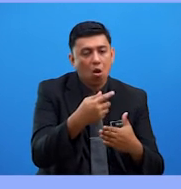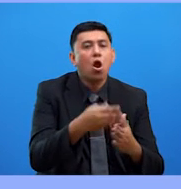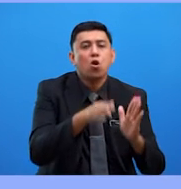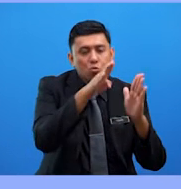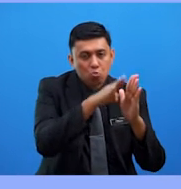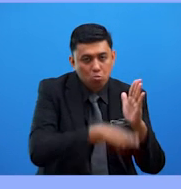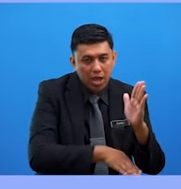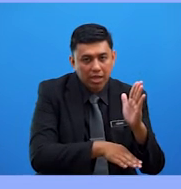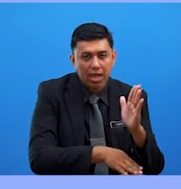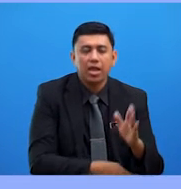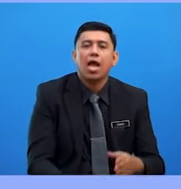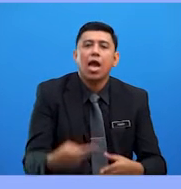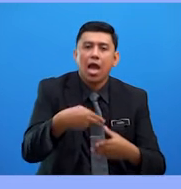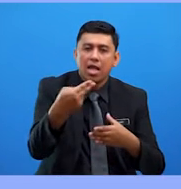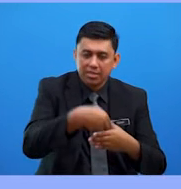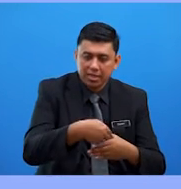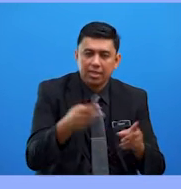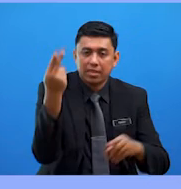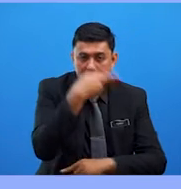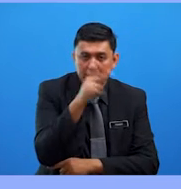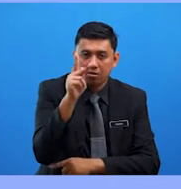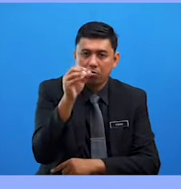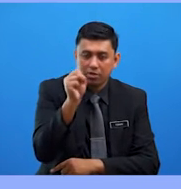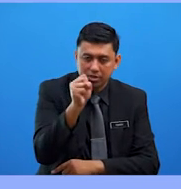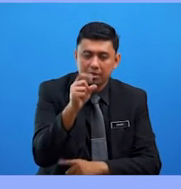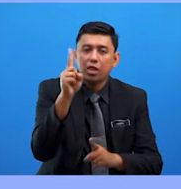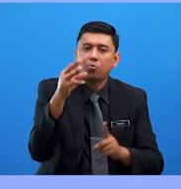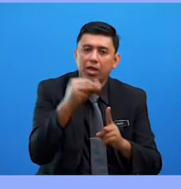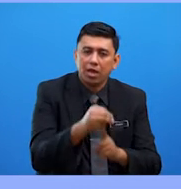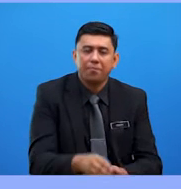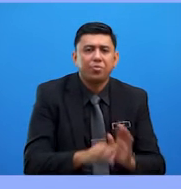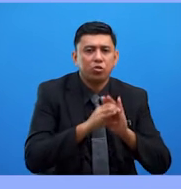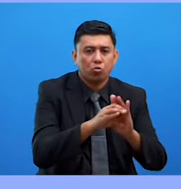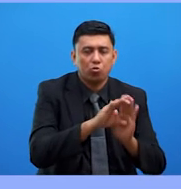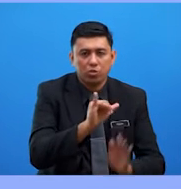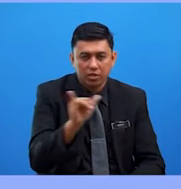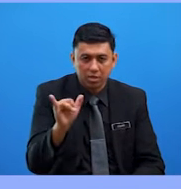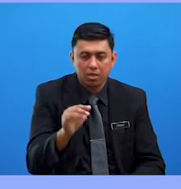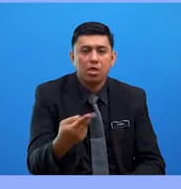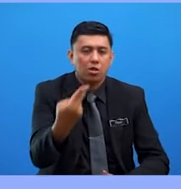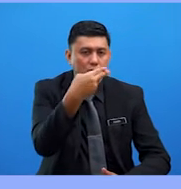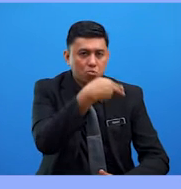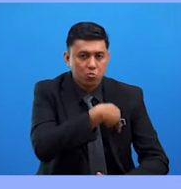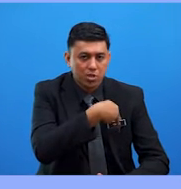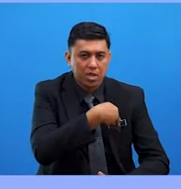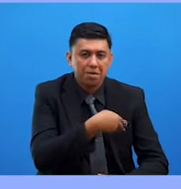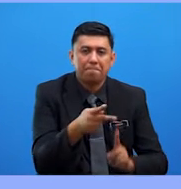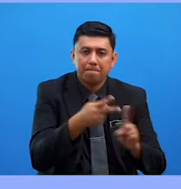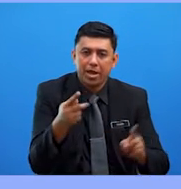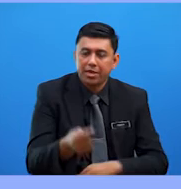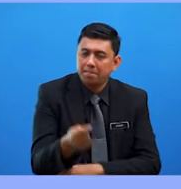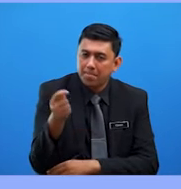kurangan hasil terhadap kos 1 markah. Contohnya, keuntungan daripada jualan